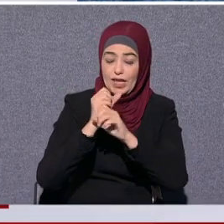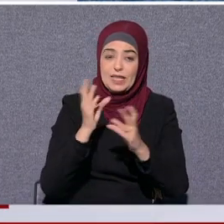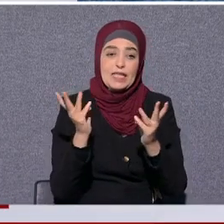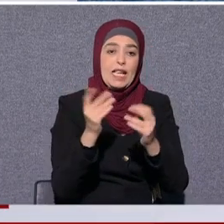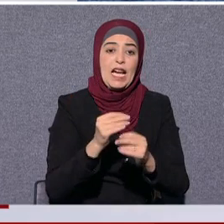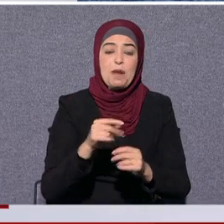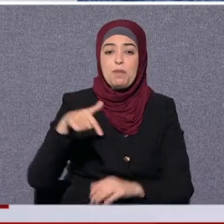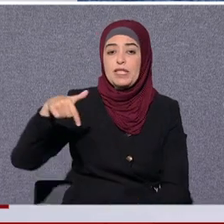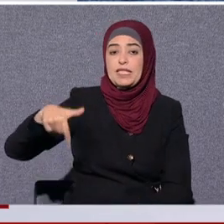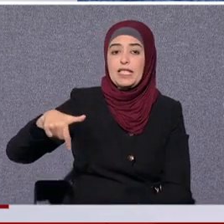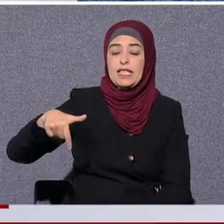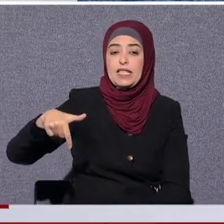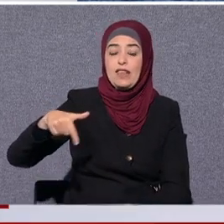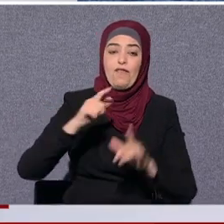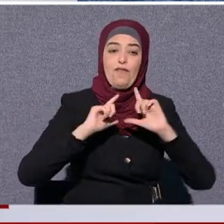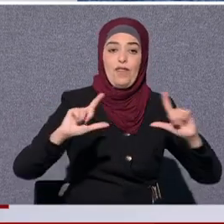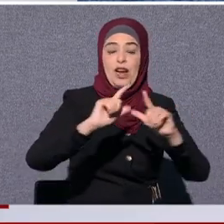تقريبا